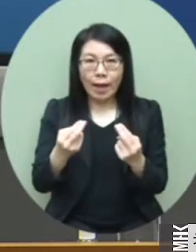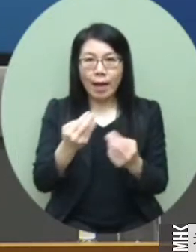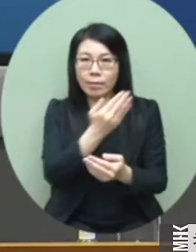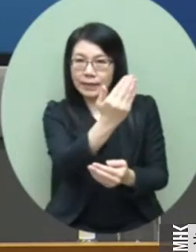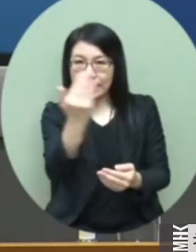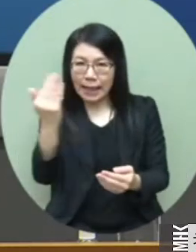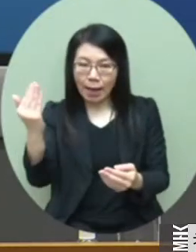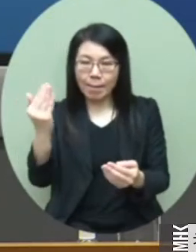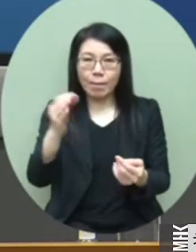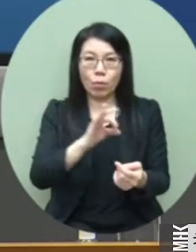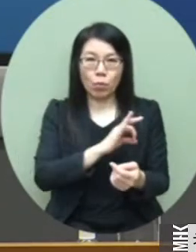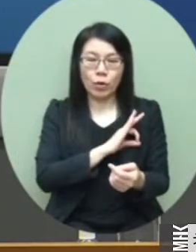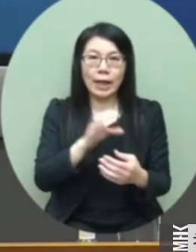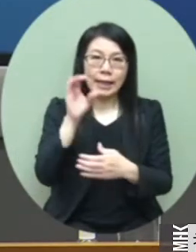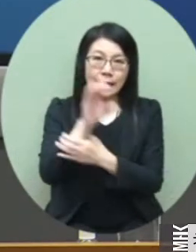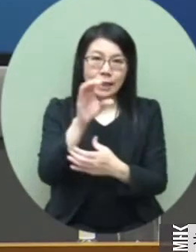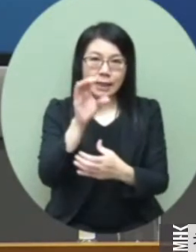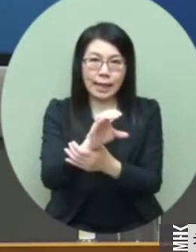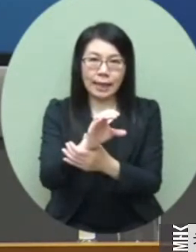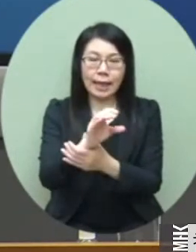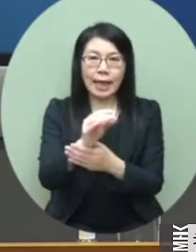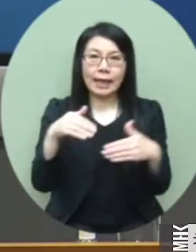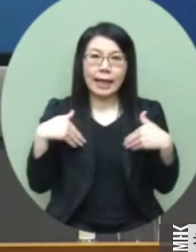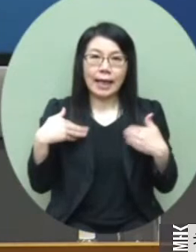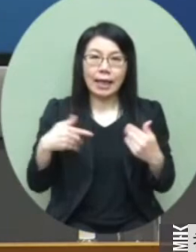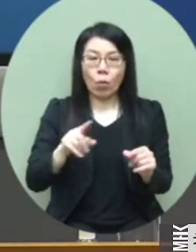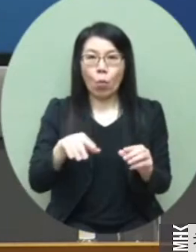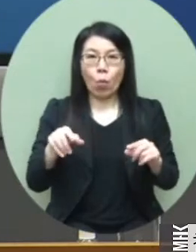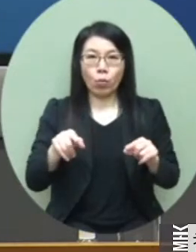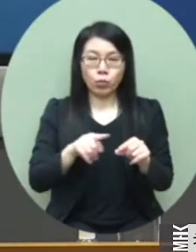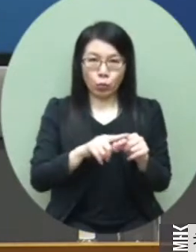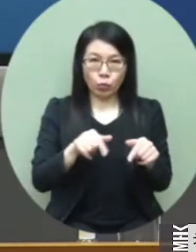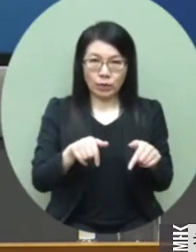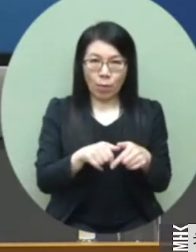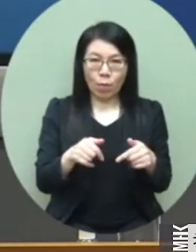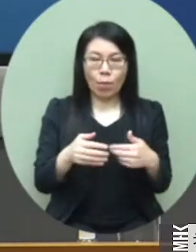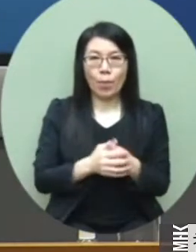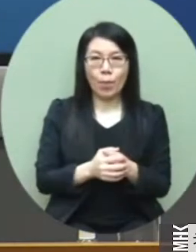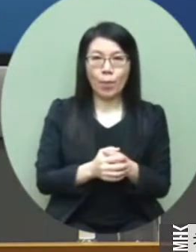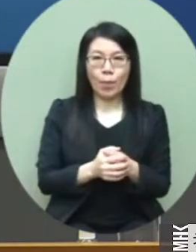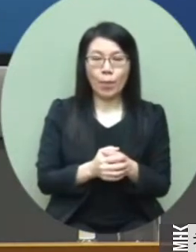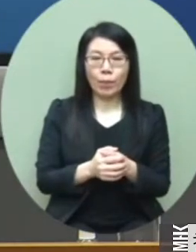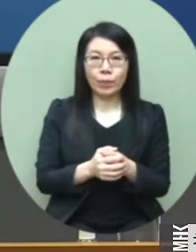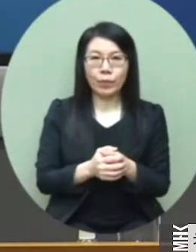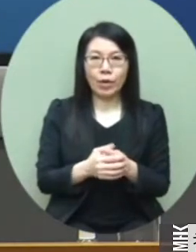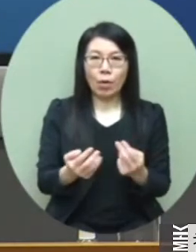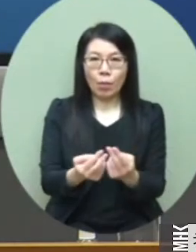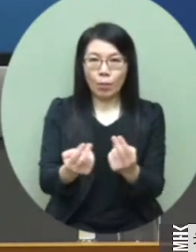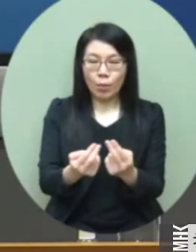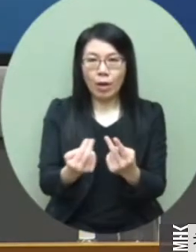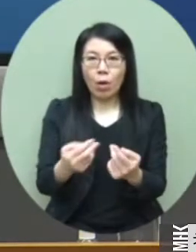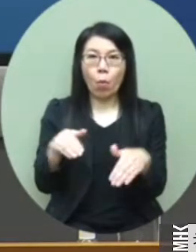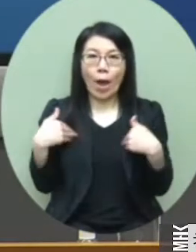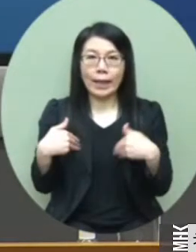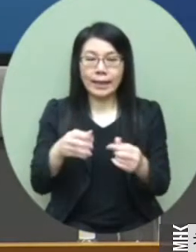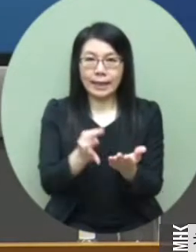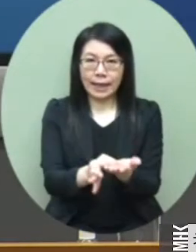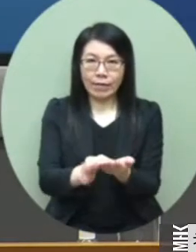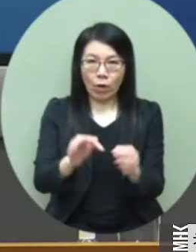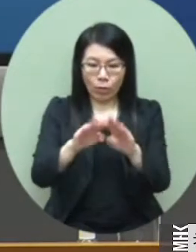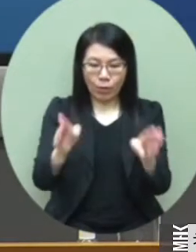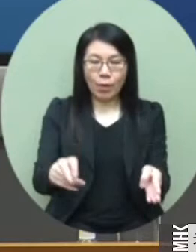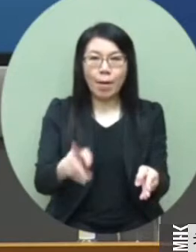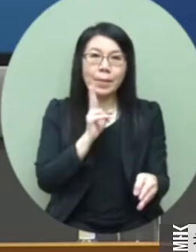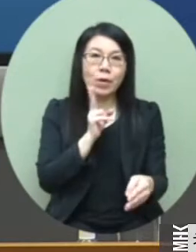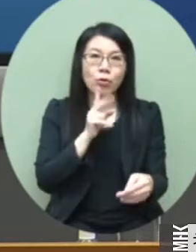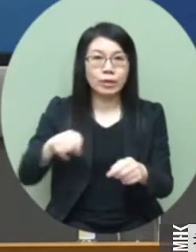博覽會、電影院、家庭娛樂中心等等。第五咧係遊樂場所，係例